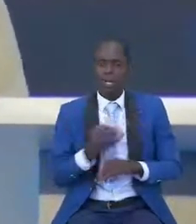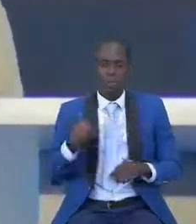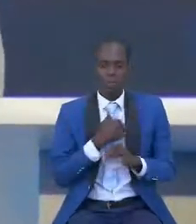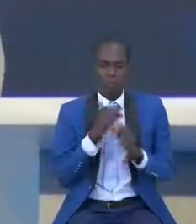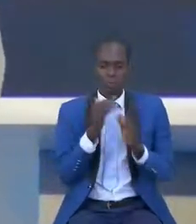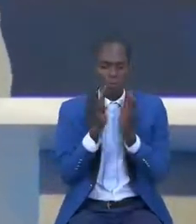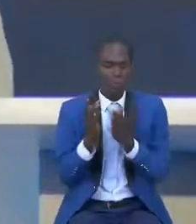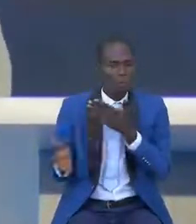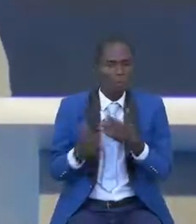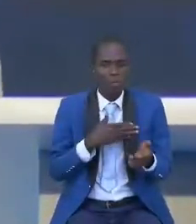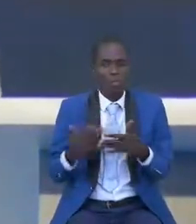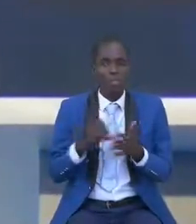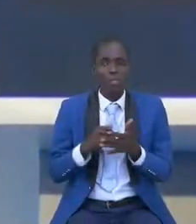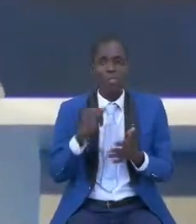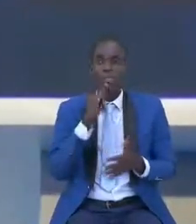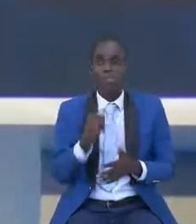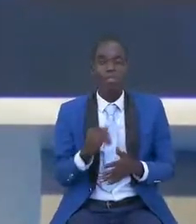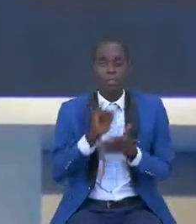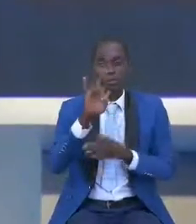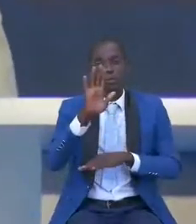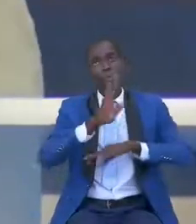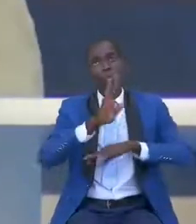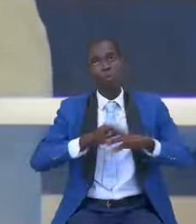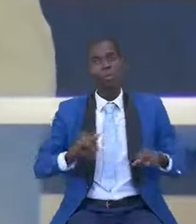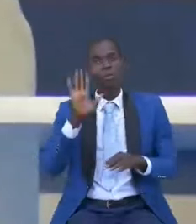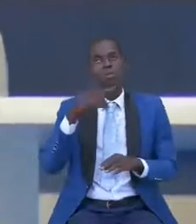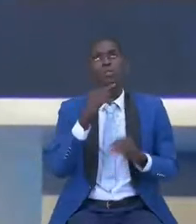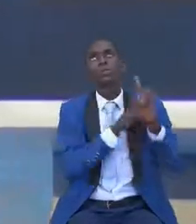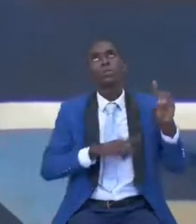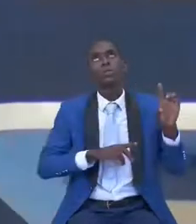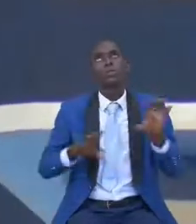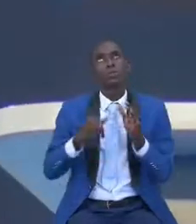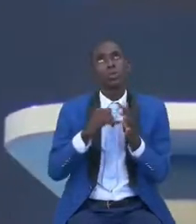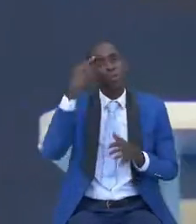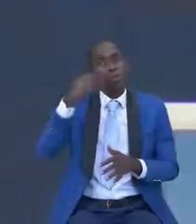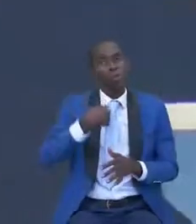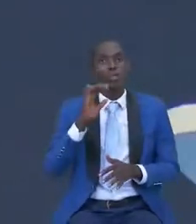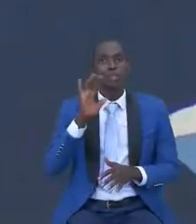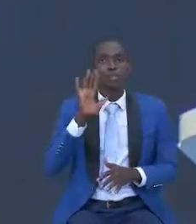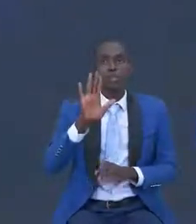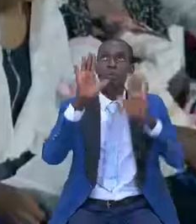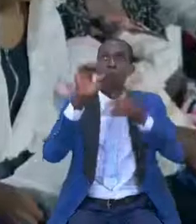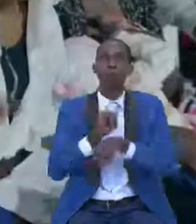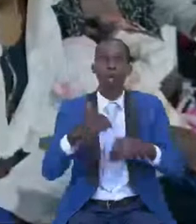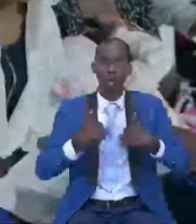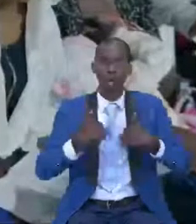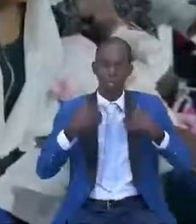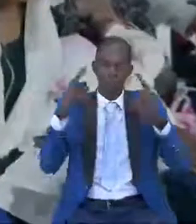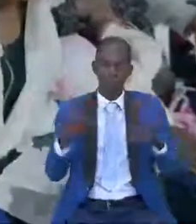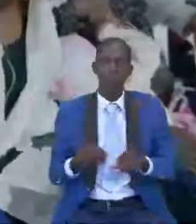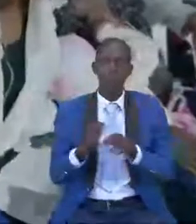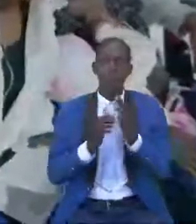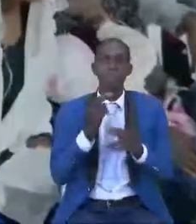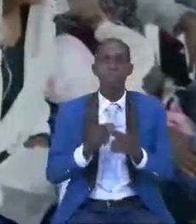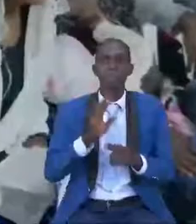la fin du message, comme nous prions, quelle que soit la chose que tu as mentionnée pour dire Dieu, fais ceci pour moi,